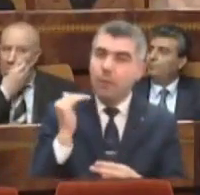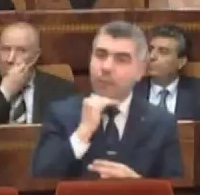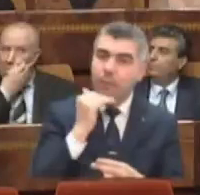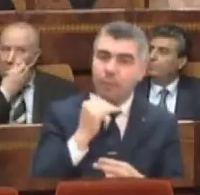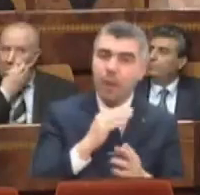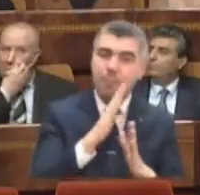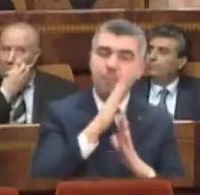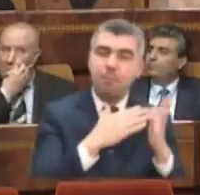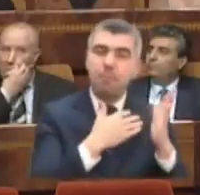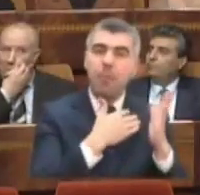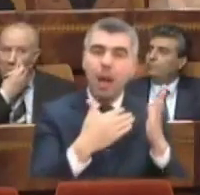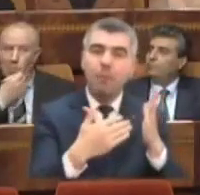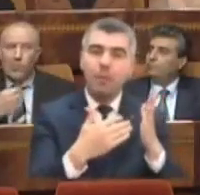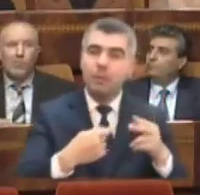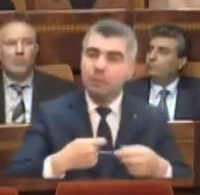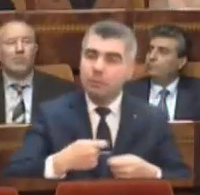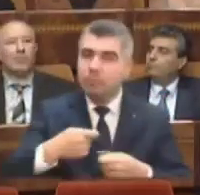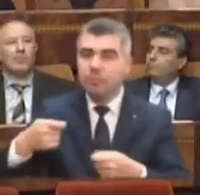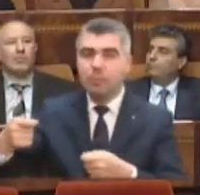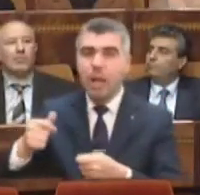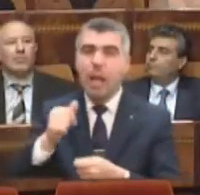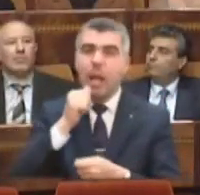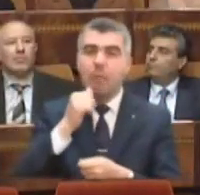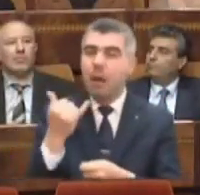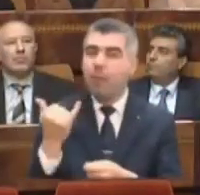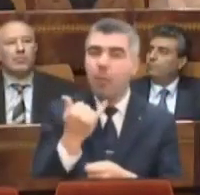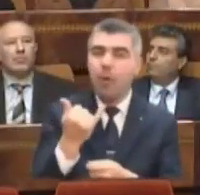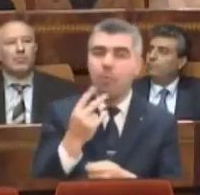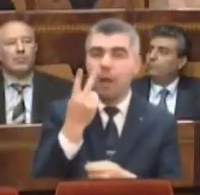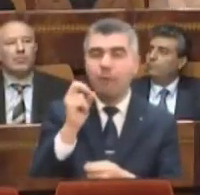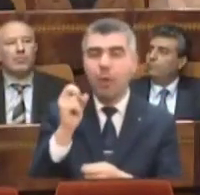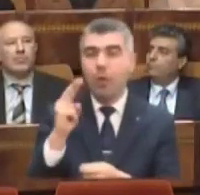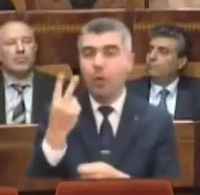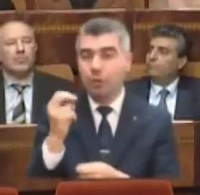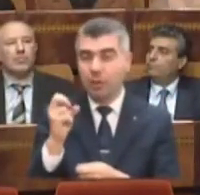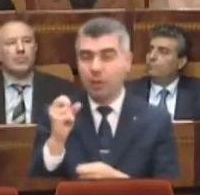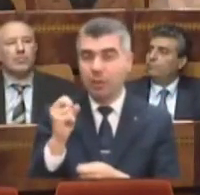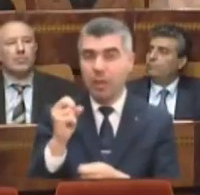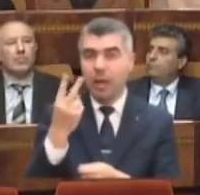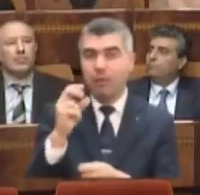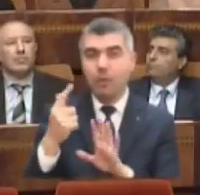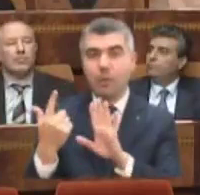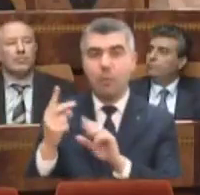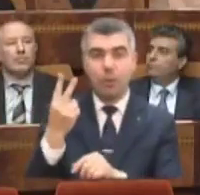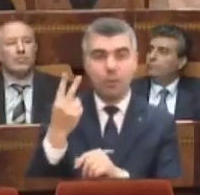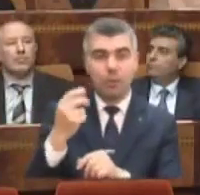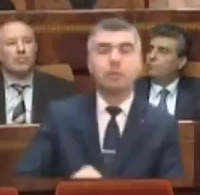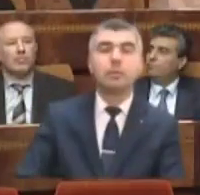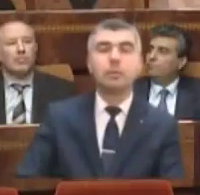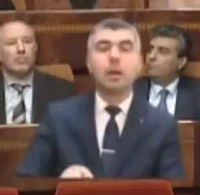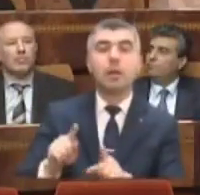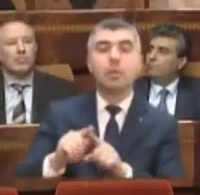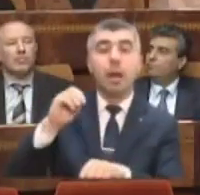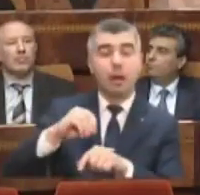البرنامج الوطني لتزويد مياه الشرب والصقي 2020/2027 وخصوصا تنزيل